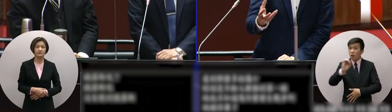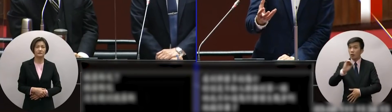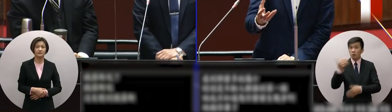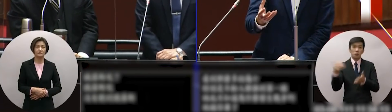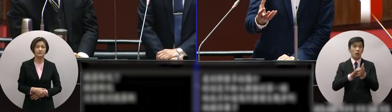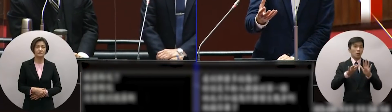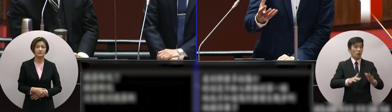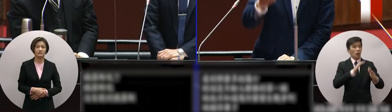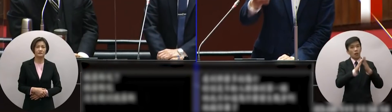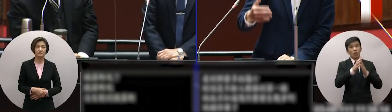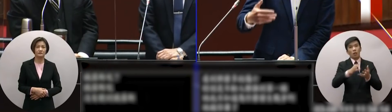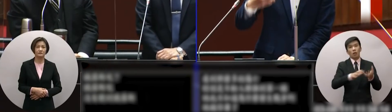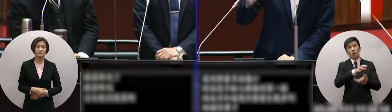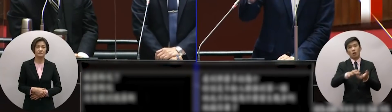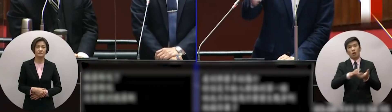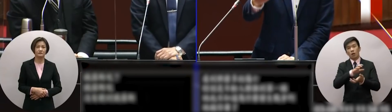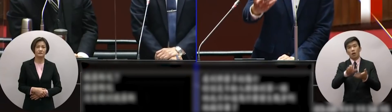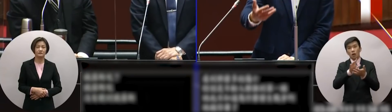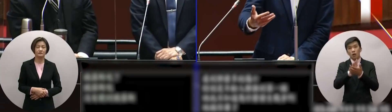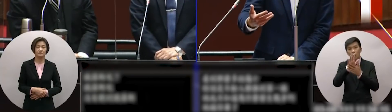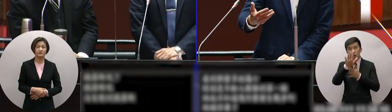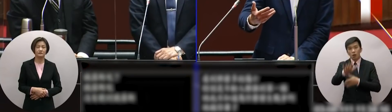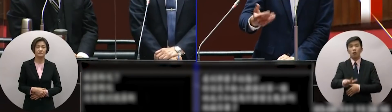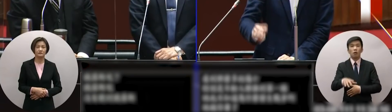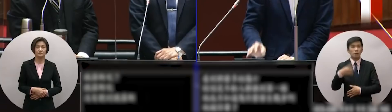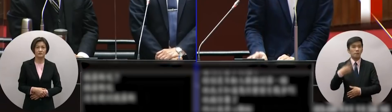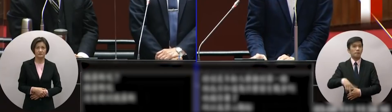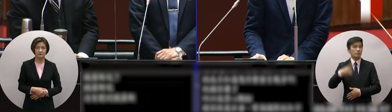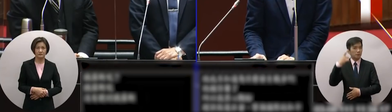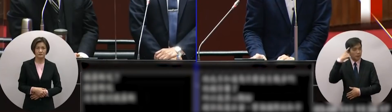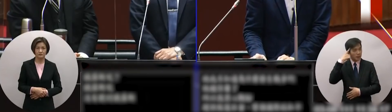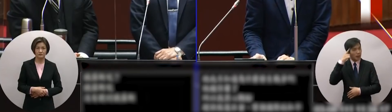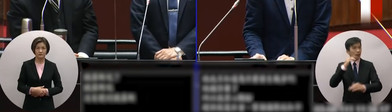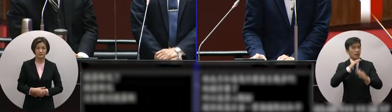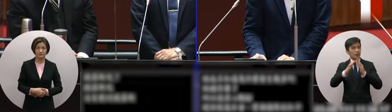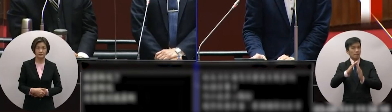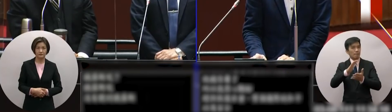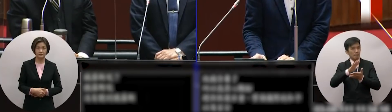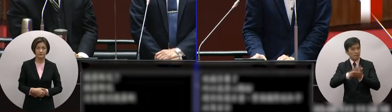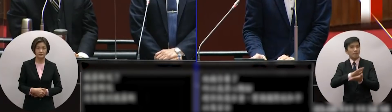生战乱了以后重新再恢复，我相信那个是